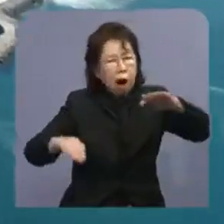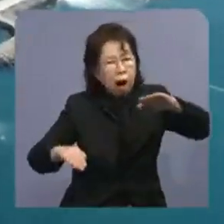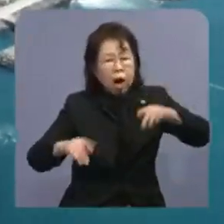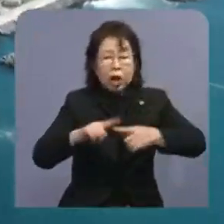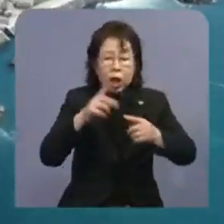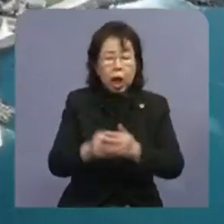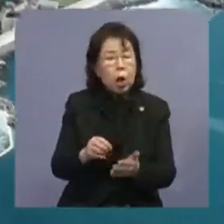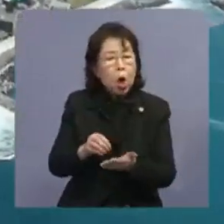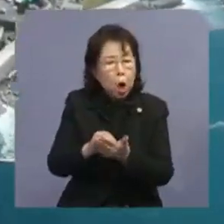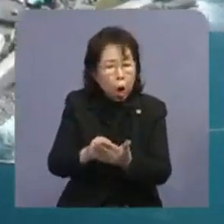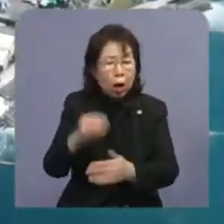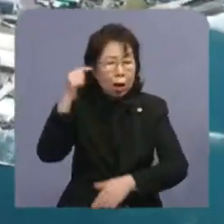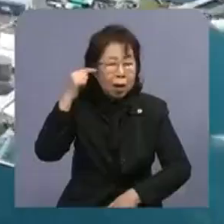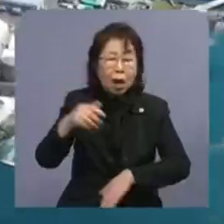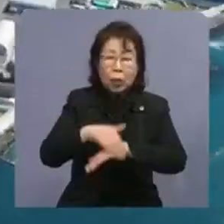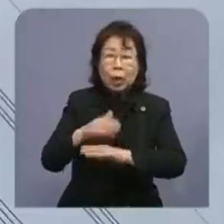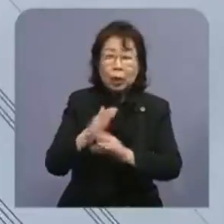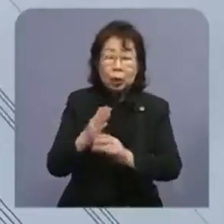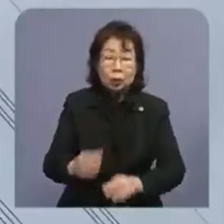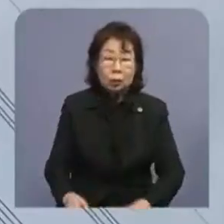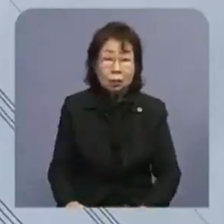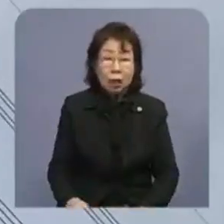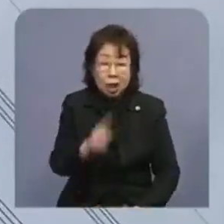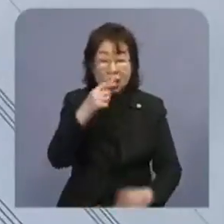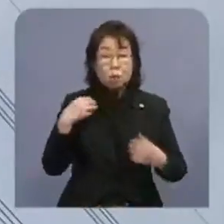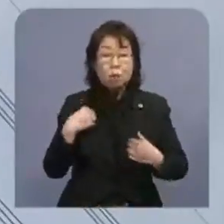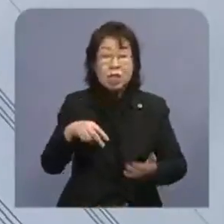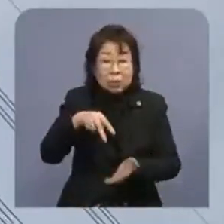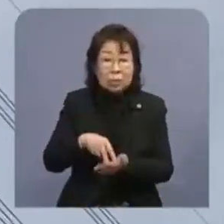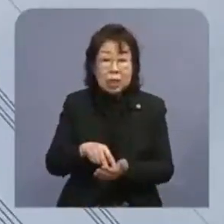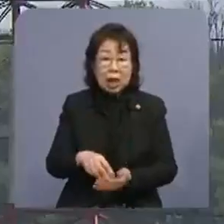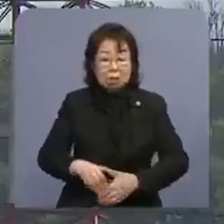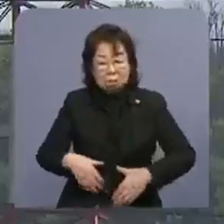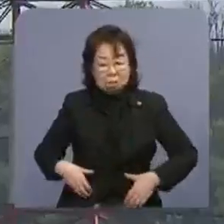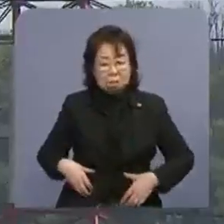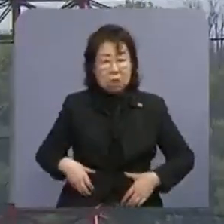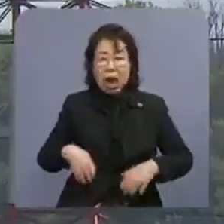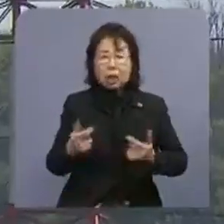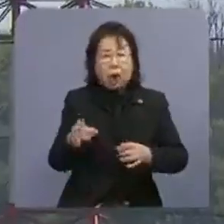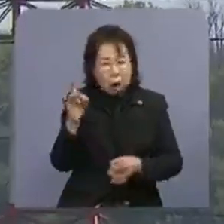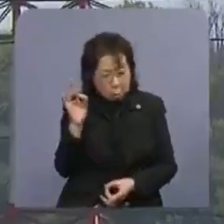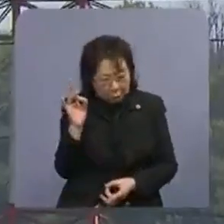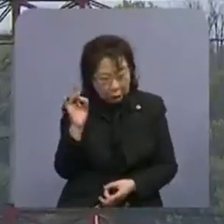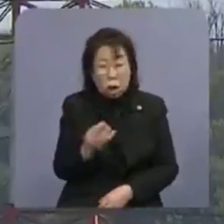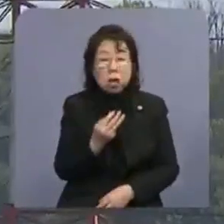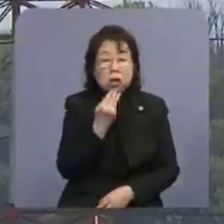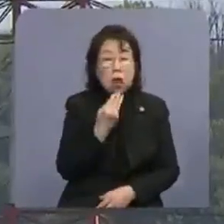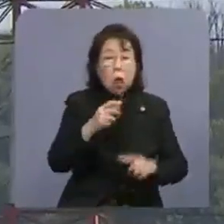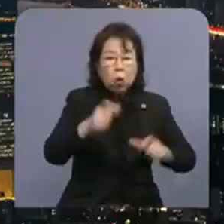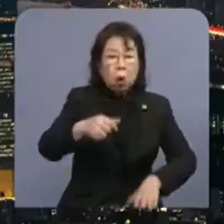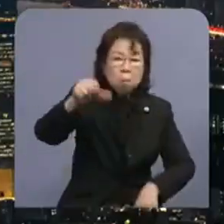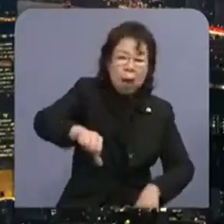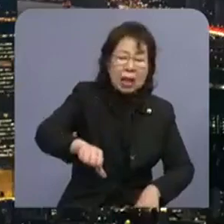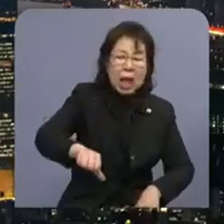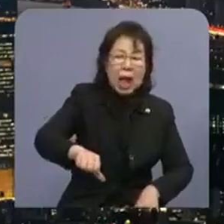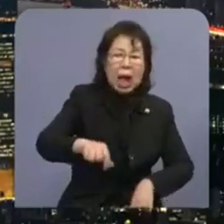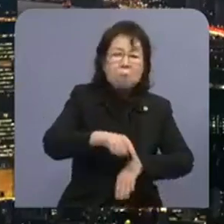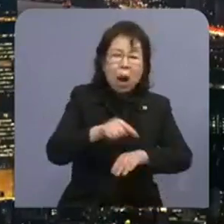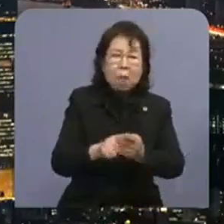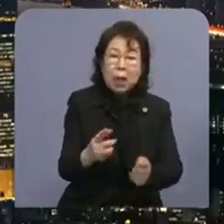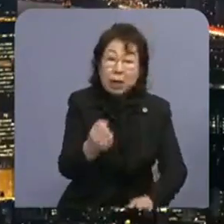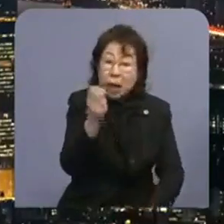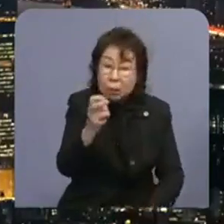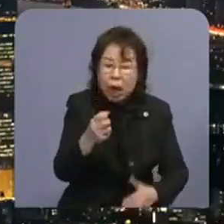차원에서 접근하고 있습니다 하지만 정부가 적극적으로 나서지 않는 데다 수도권에 반대 여론 등으로 10년을 끌어온 차등